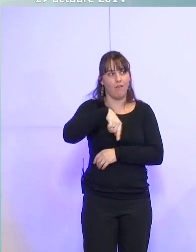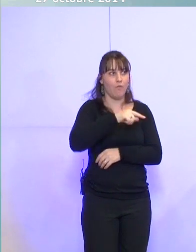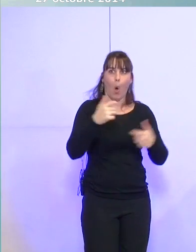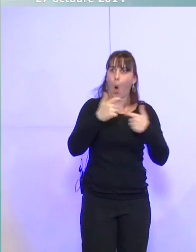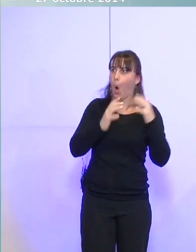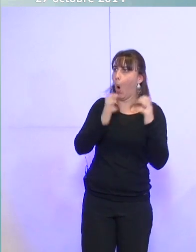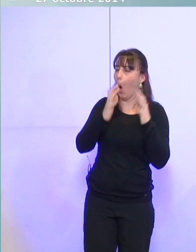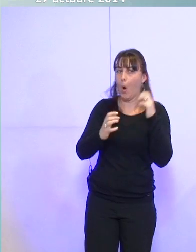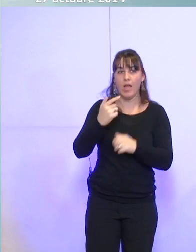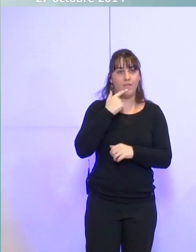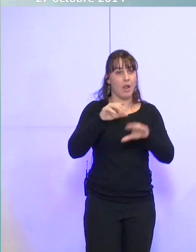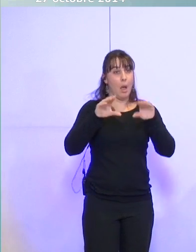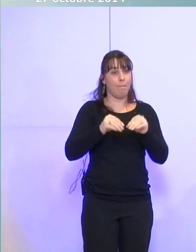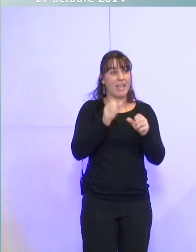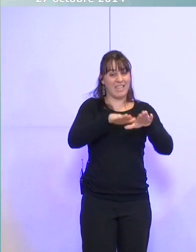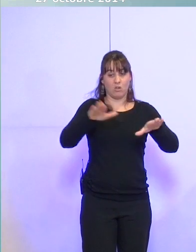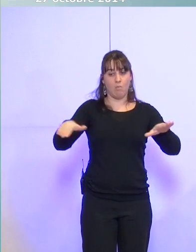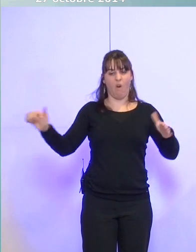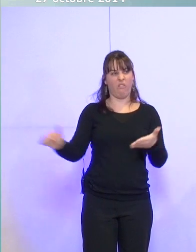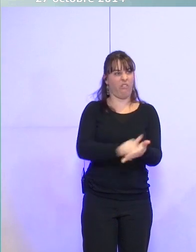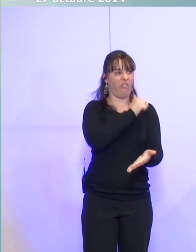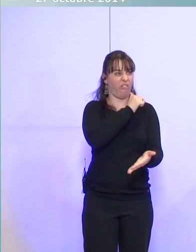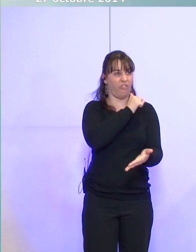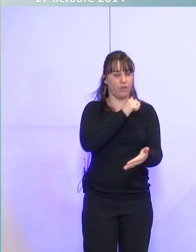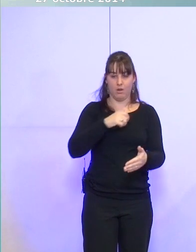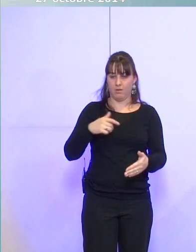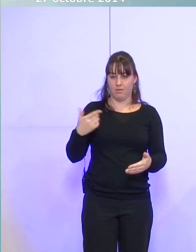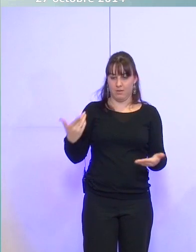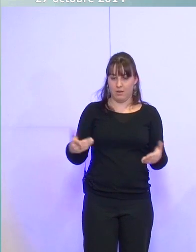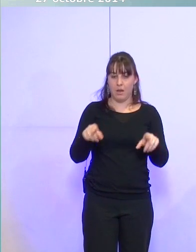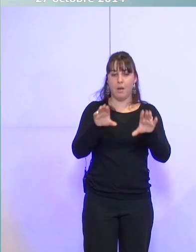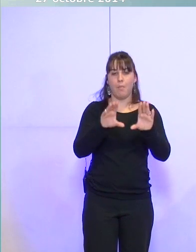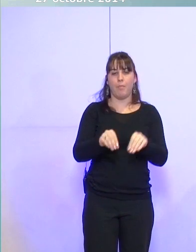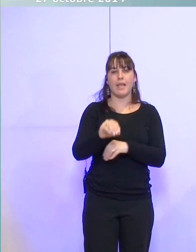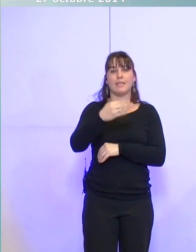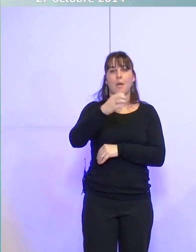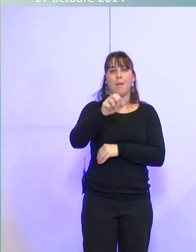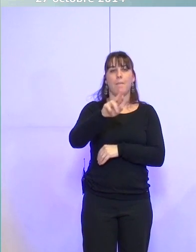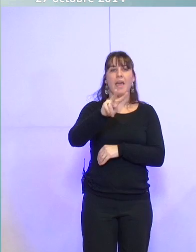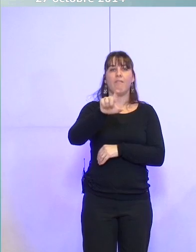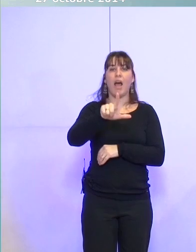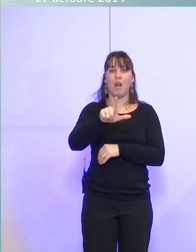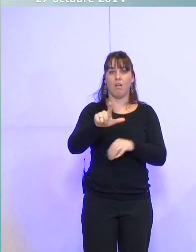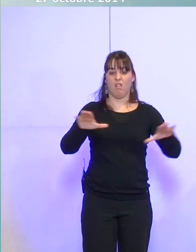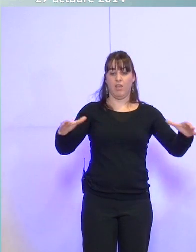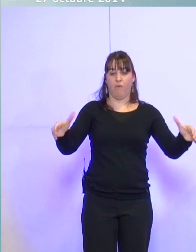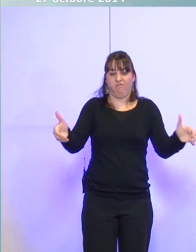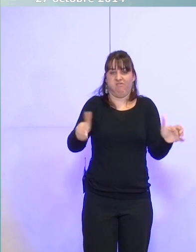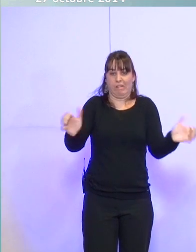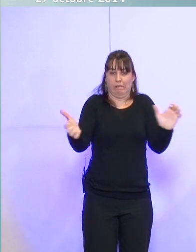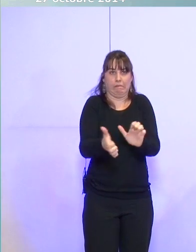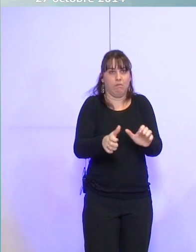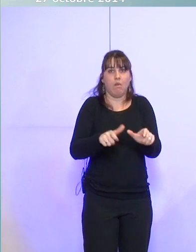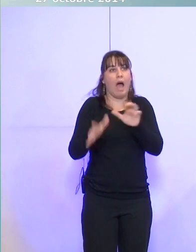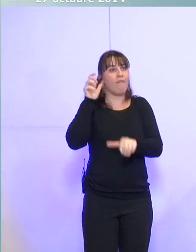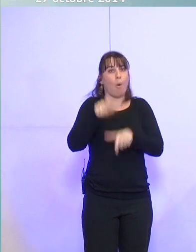vous avez supprimé des places de stationnement et réduit le transit de la place Jacqueline Merval sans demander aux gens qui ne peuvent plus y stationner